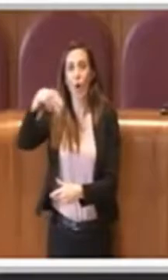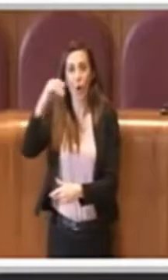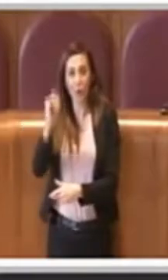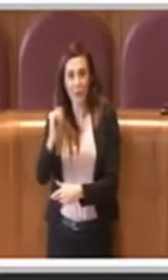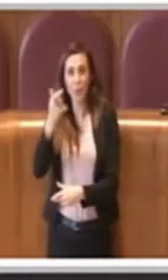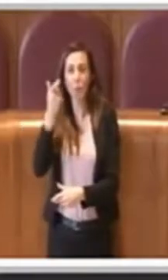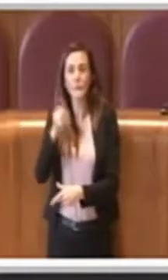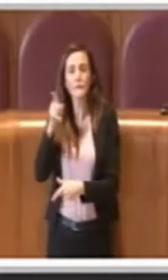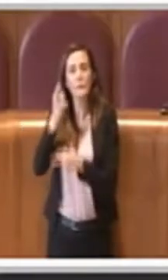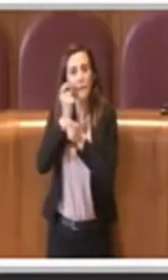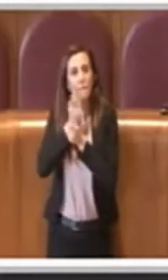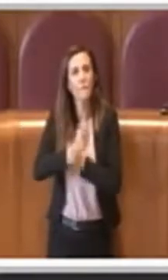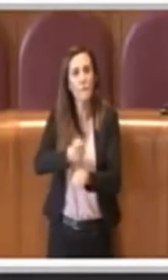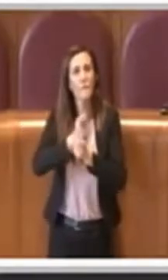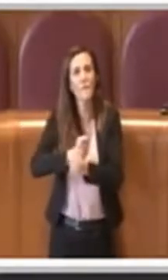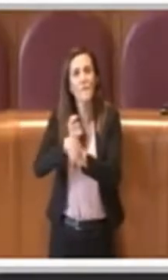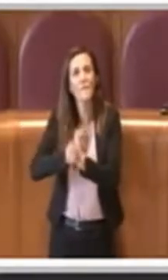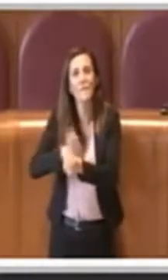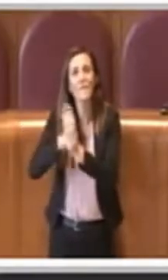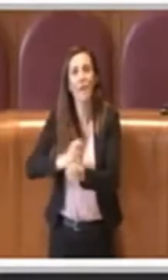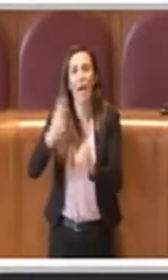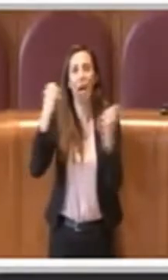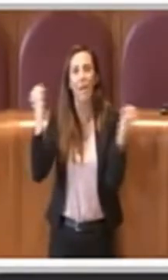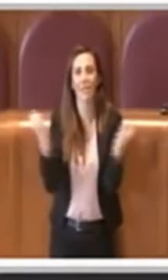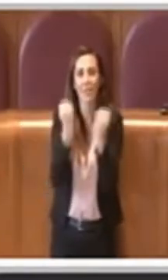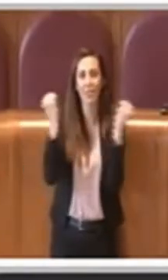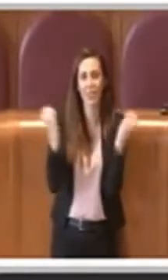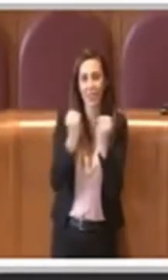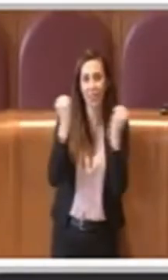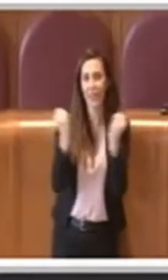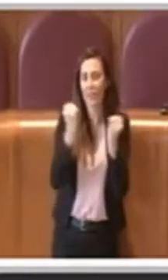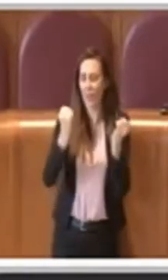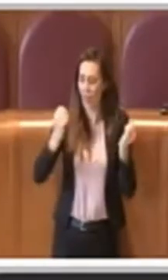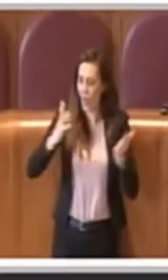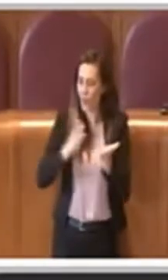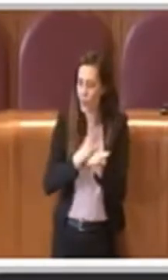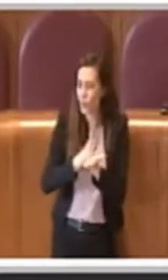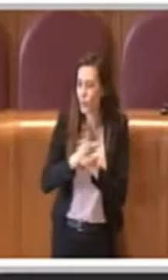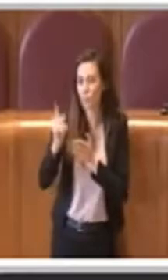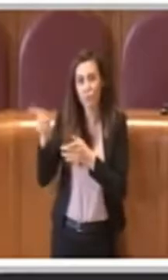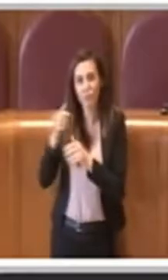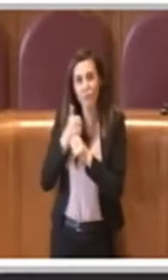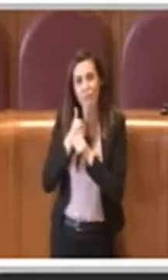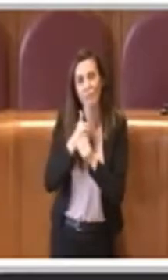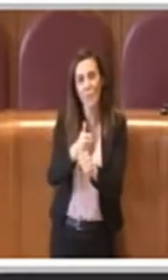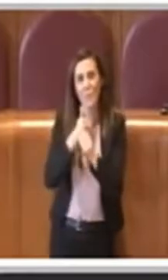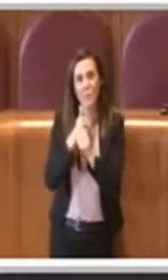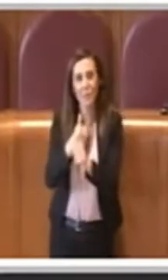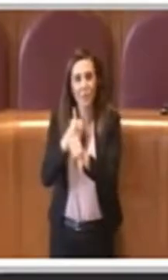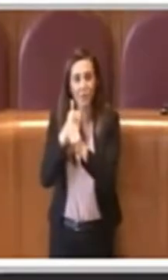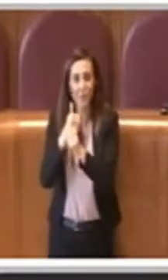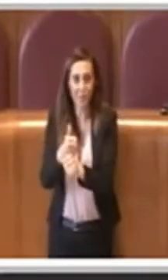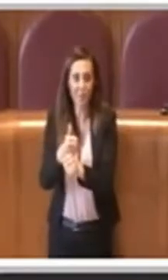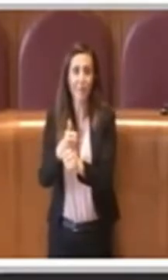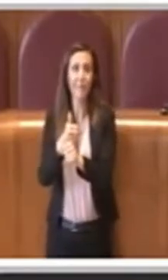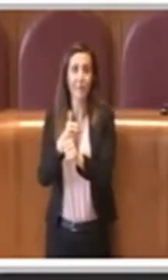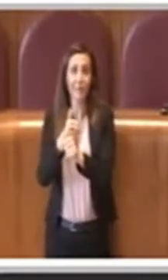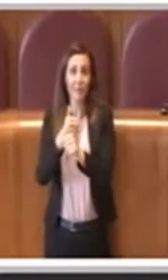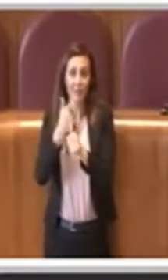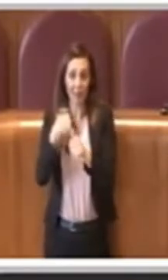grande impulso a tutte le attività che lei sta seguendo, che sono quelle ovviamente